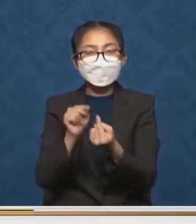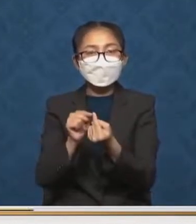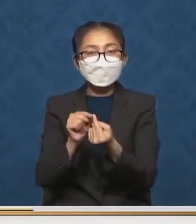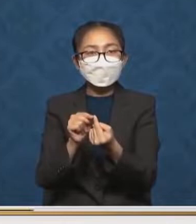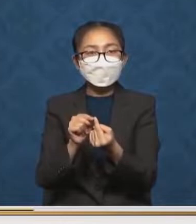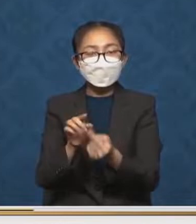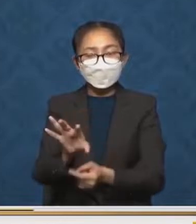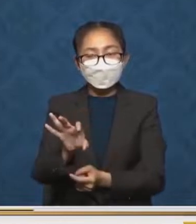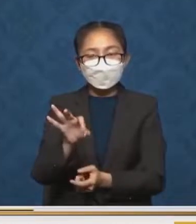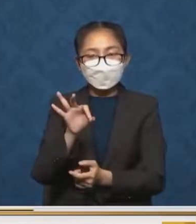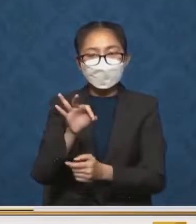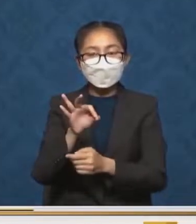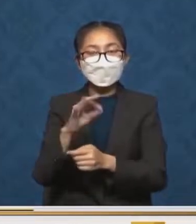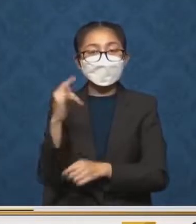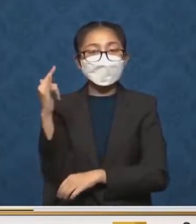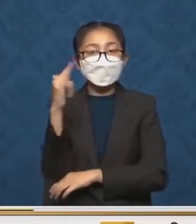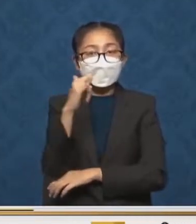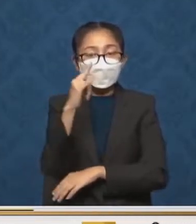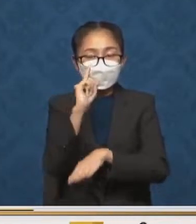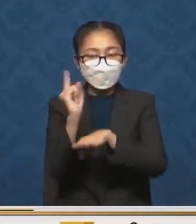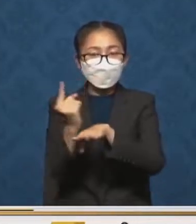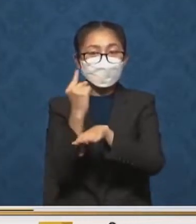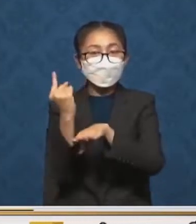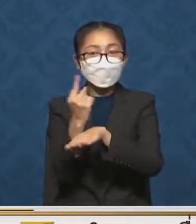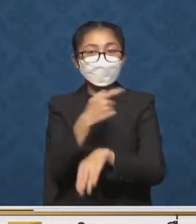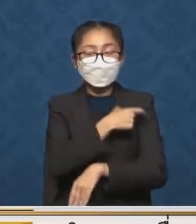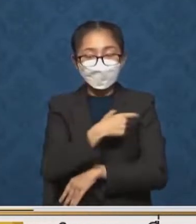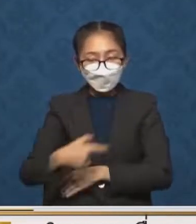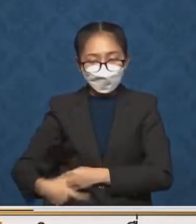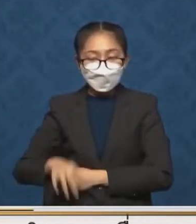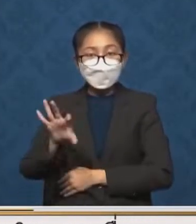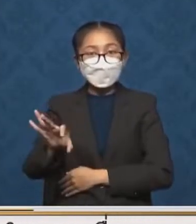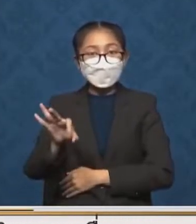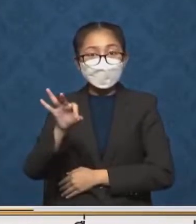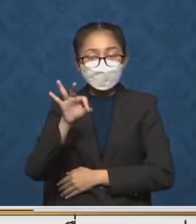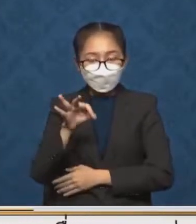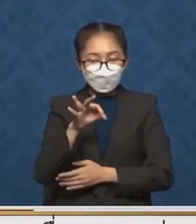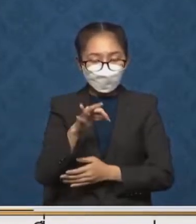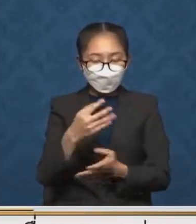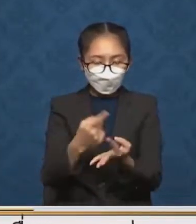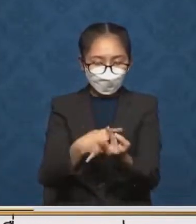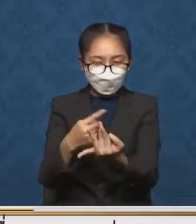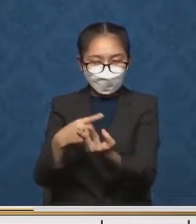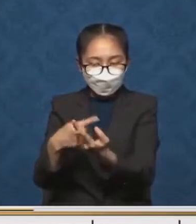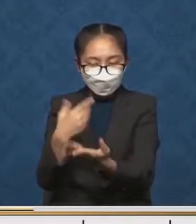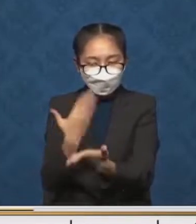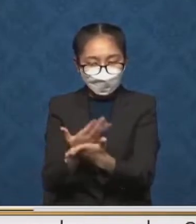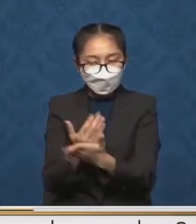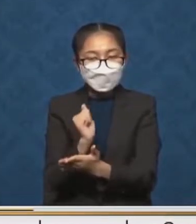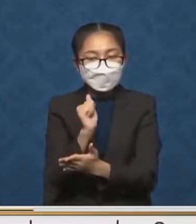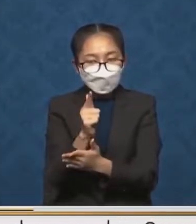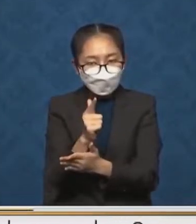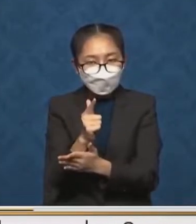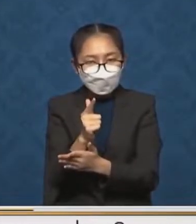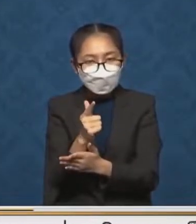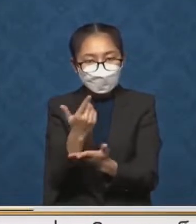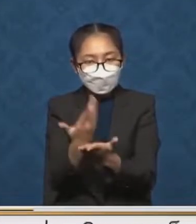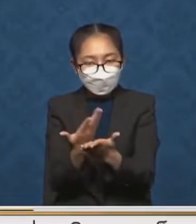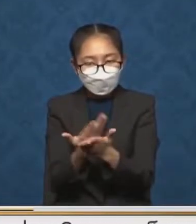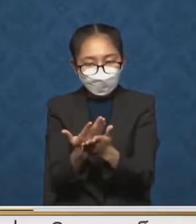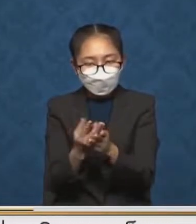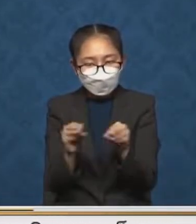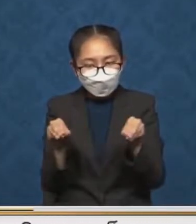โดยเลือกตวแทนเครื่บินและเฮลิคอปเตอร์พระที่นั่งที่เหะสมมาคำดวนหาค่าใช้จ่ายที่ใล้เคีงกัคามเปจริง